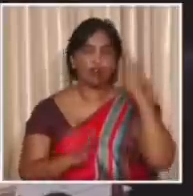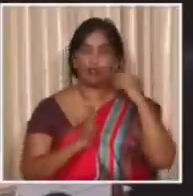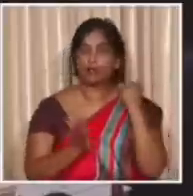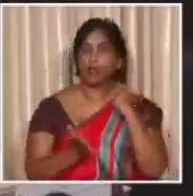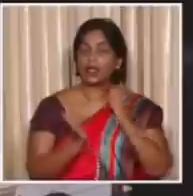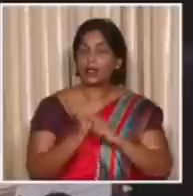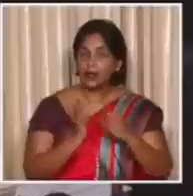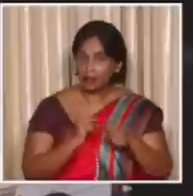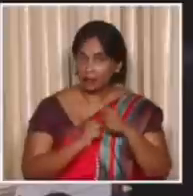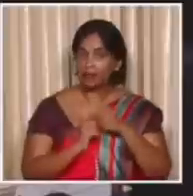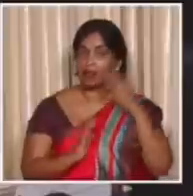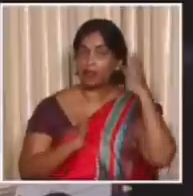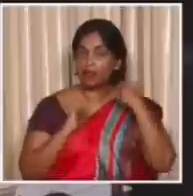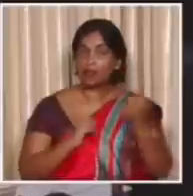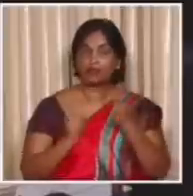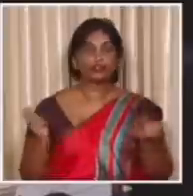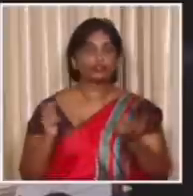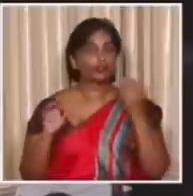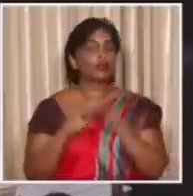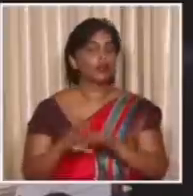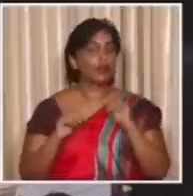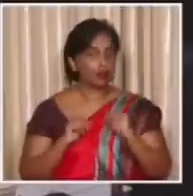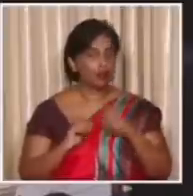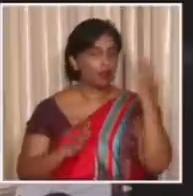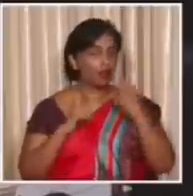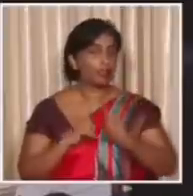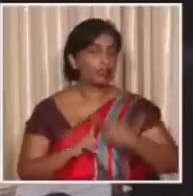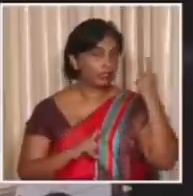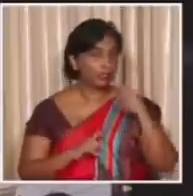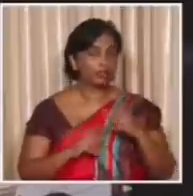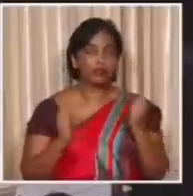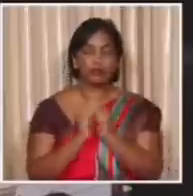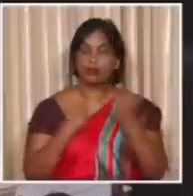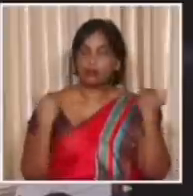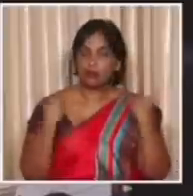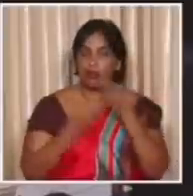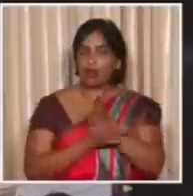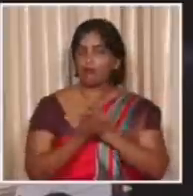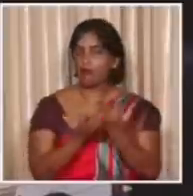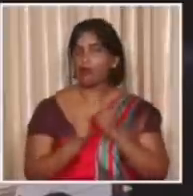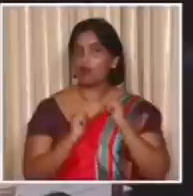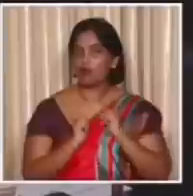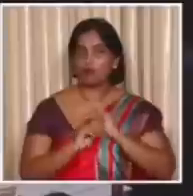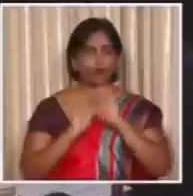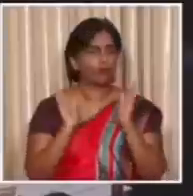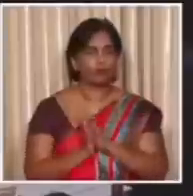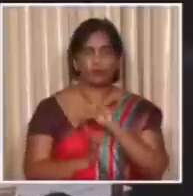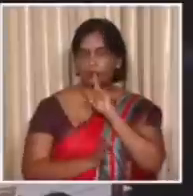වෙළඳපොලක් ලෝකේ නව වෙළඳපොලක් අත්පත් කරගන්නේ කොහොමද ලෝකේ දියුණු වෙමින් තිබෙන ශ්‍රම වෙළඳපොලේ පංගුවක් අපි අත්පත් කරගන්නේ කොහොමද ඒ කිසිවක්